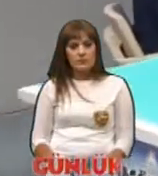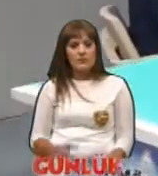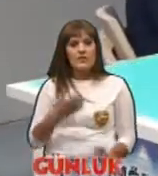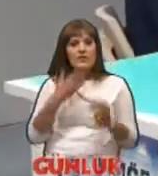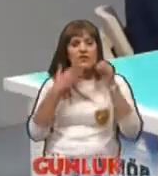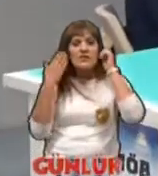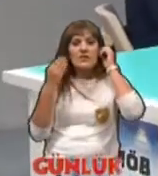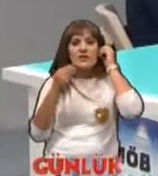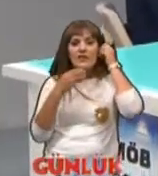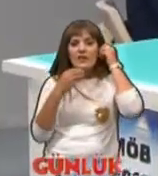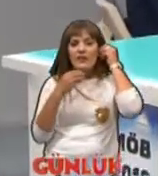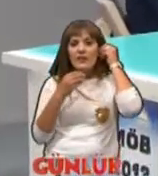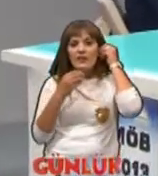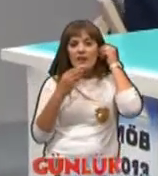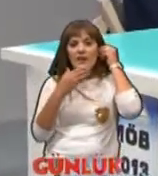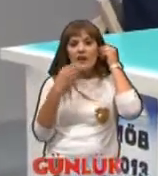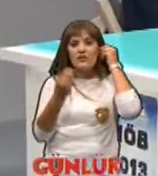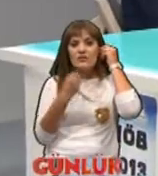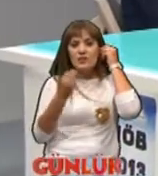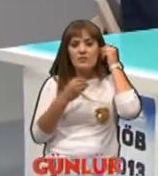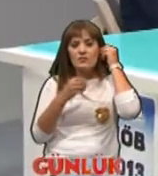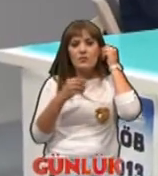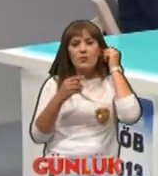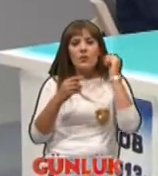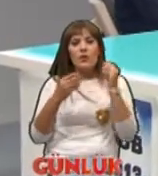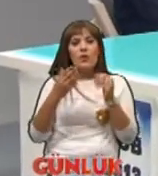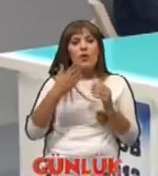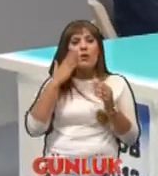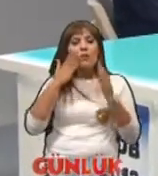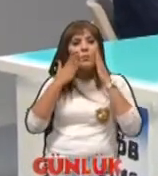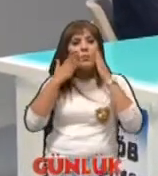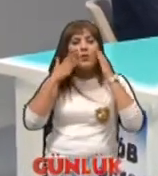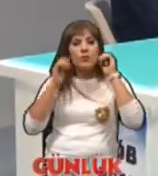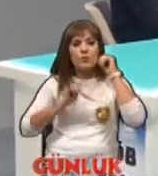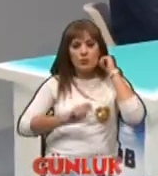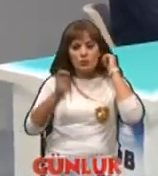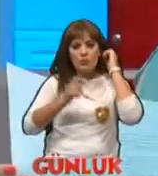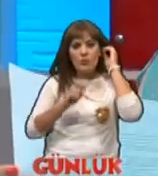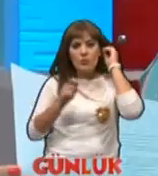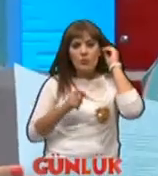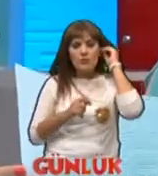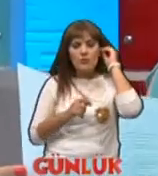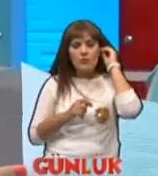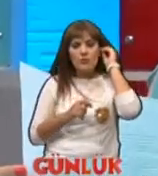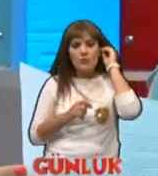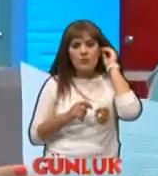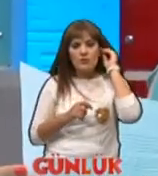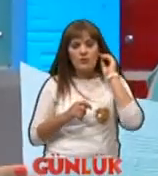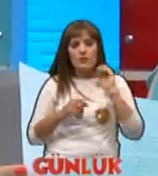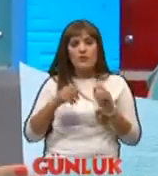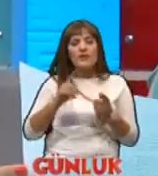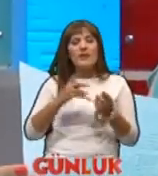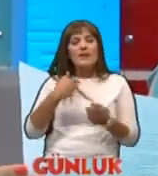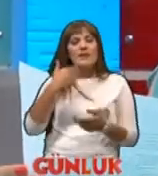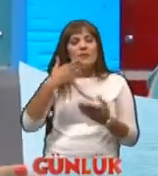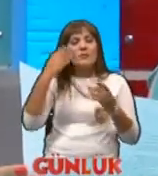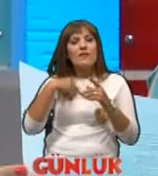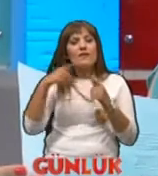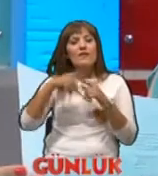cilt gençleştirme, botoks uygulaması, dolgu maddesi uygulaması, kimyasal